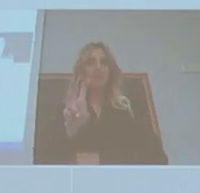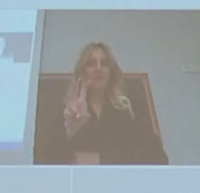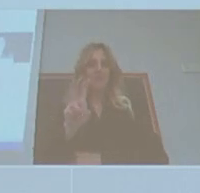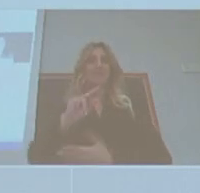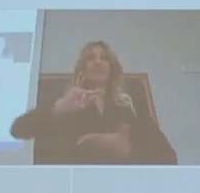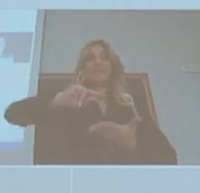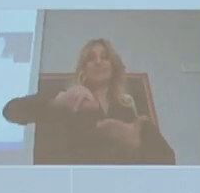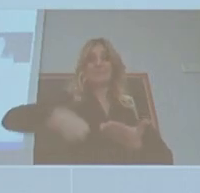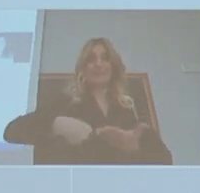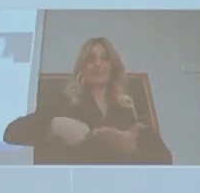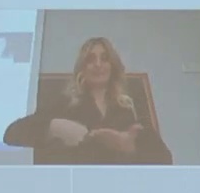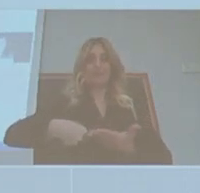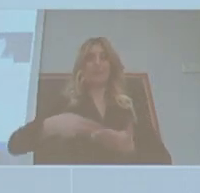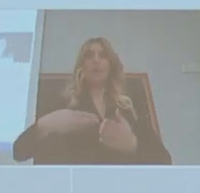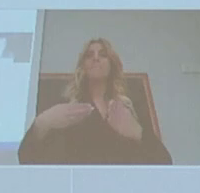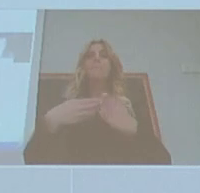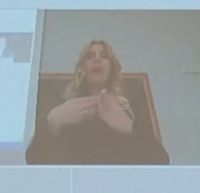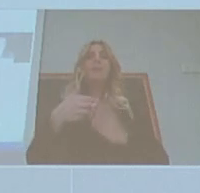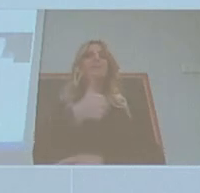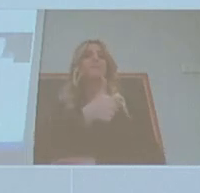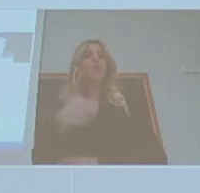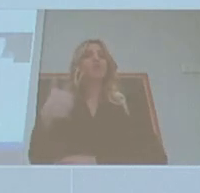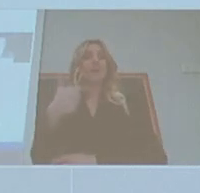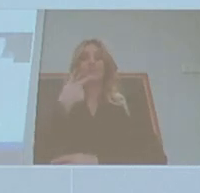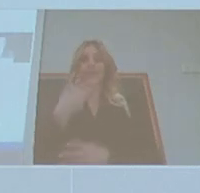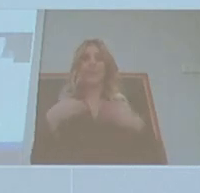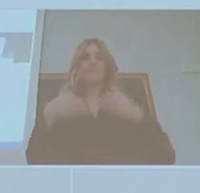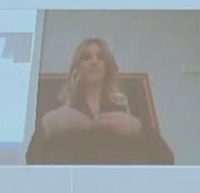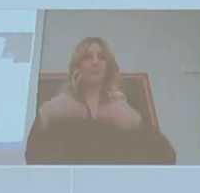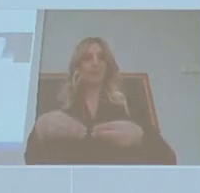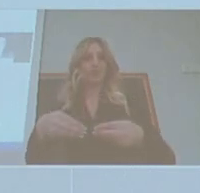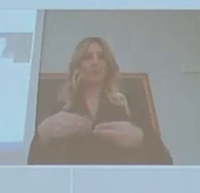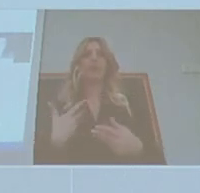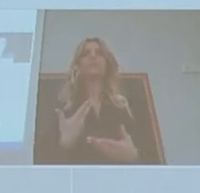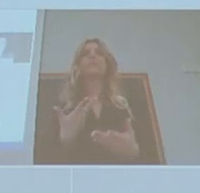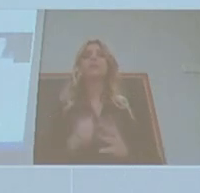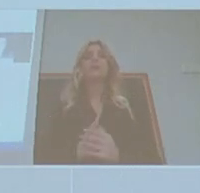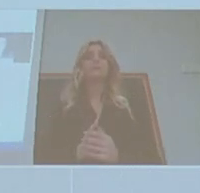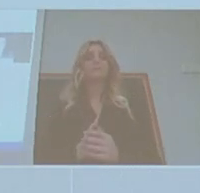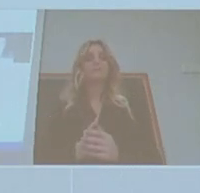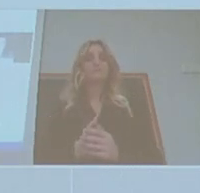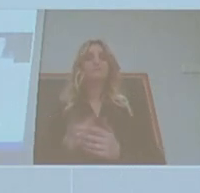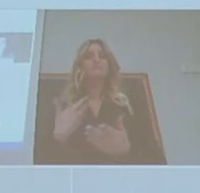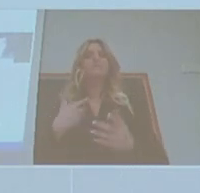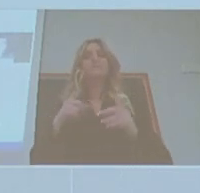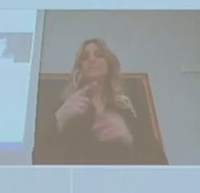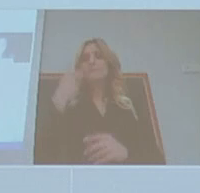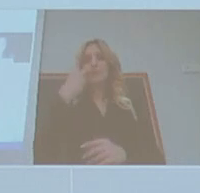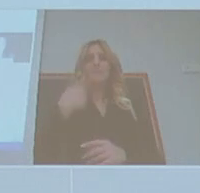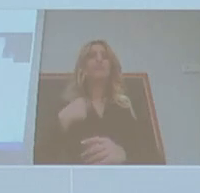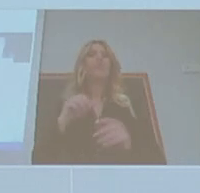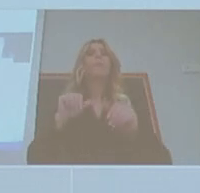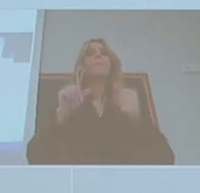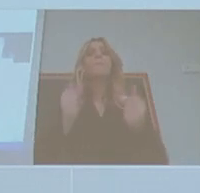iscritti e un massimo di 100 partecipanti. La modalità sarà una modalità ovviamente blended,